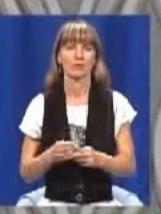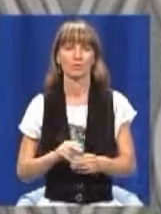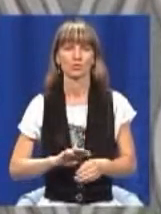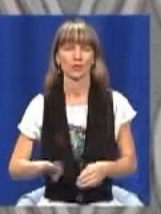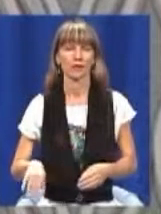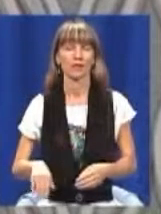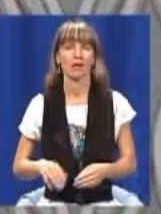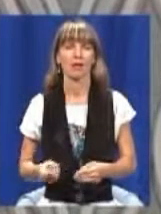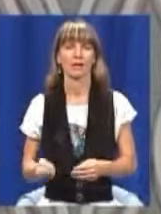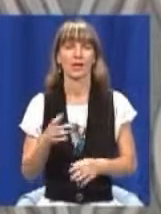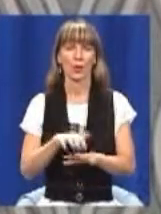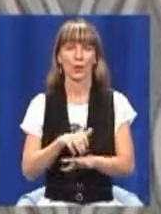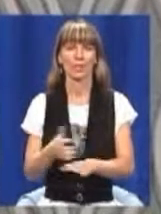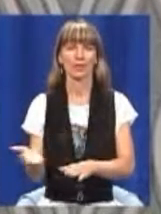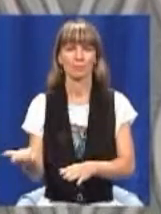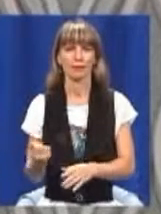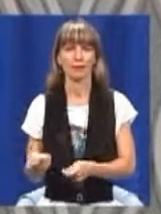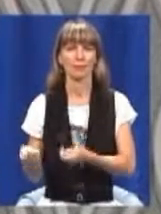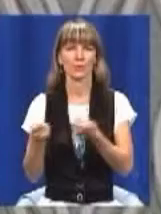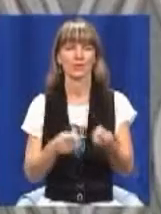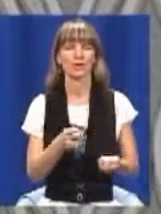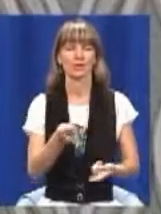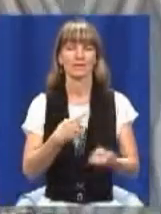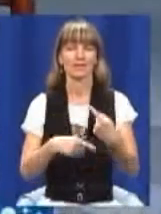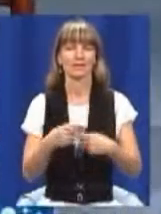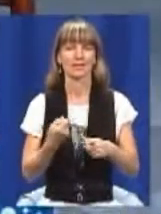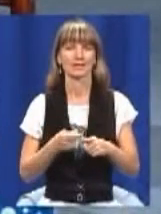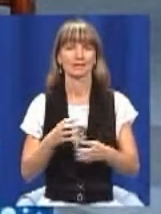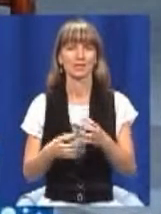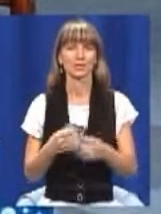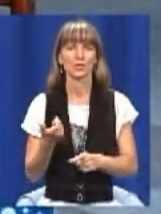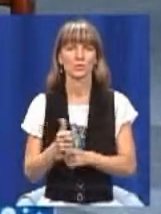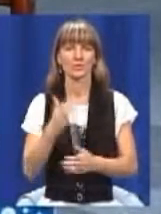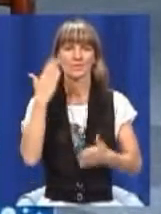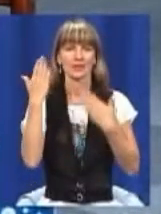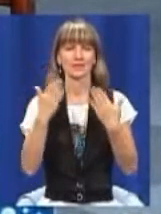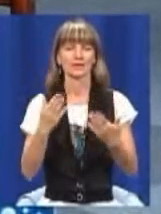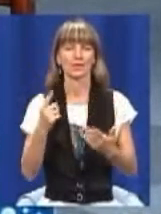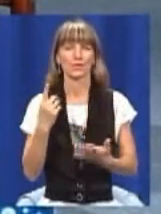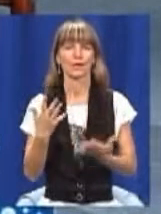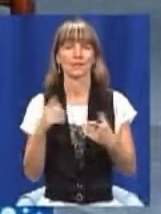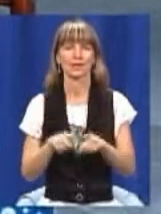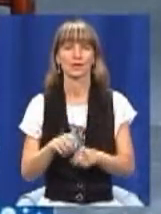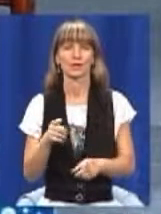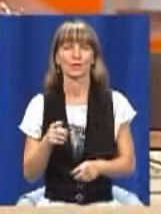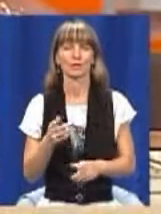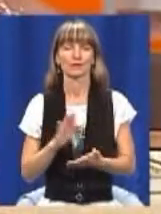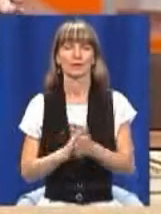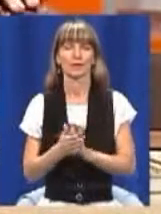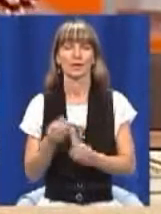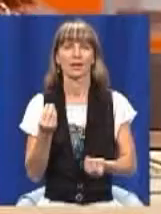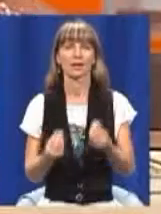лежав, а виявляється, котик бере і приносить тобі назад той м'ячик. Ну, як на мене, дуже весело. Уяви собі таку ситуацію. Граєшся з котиком,